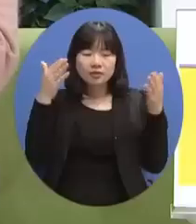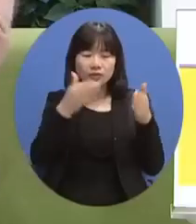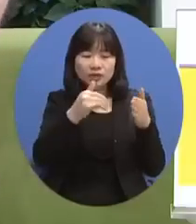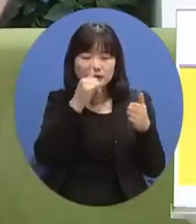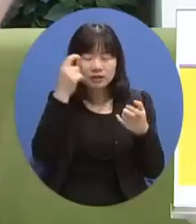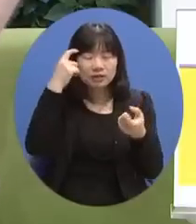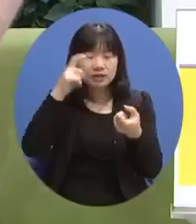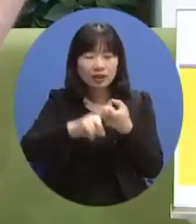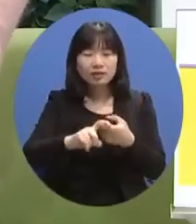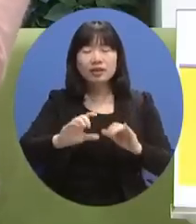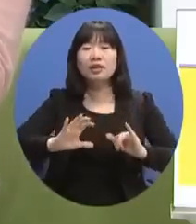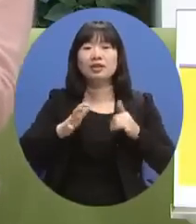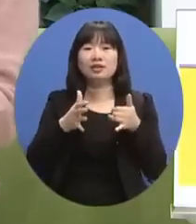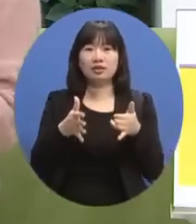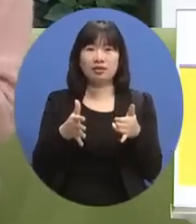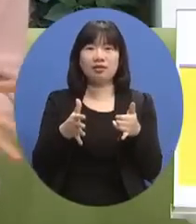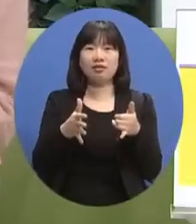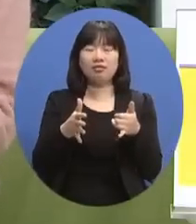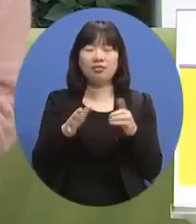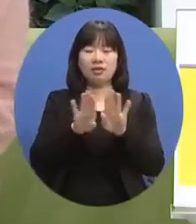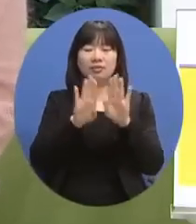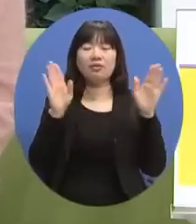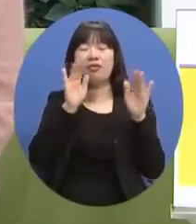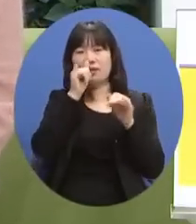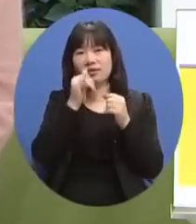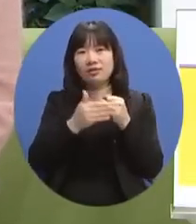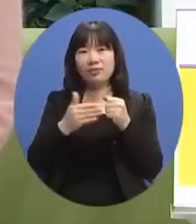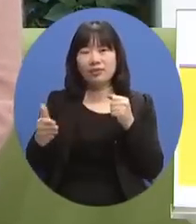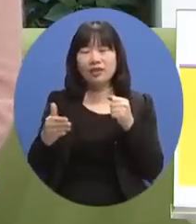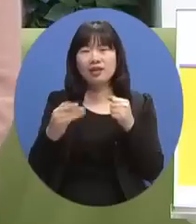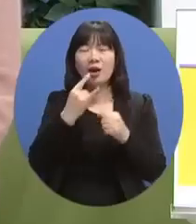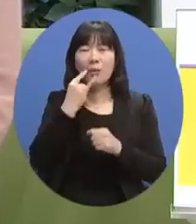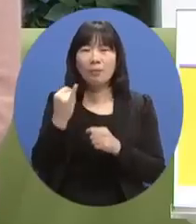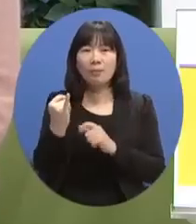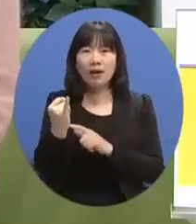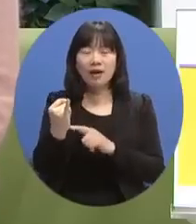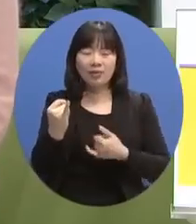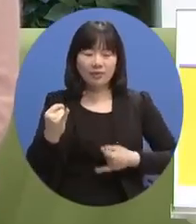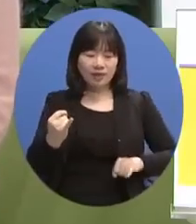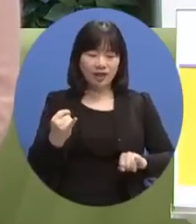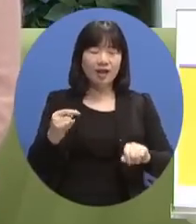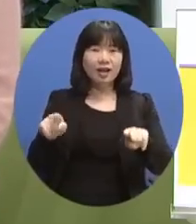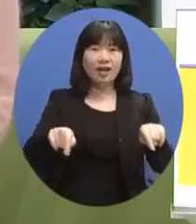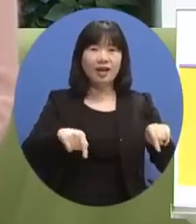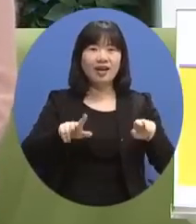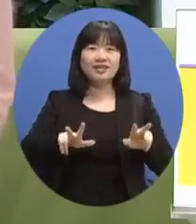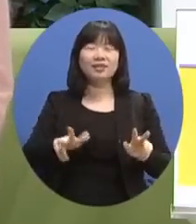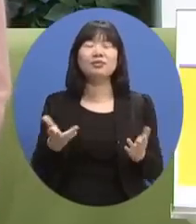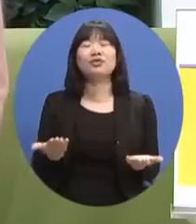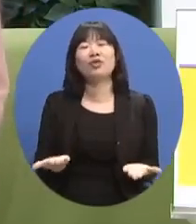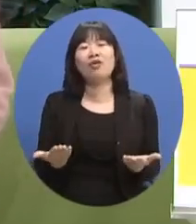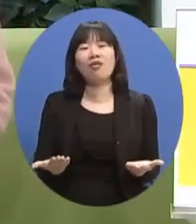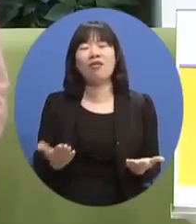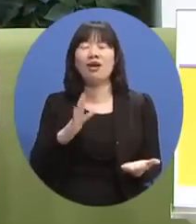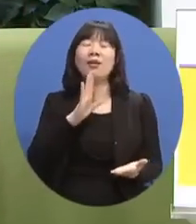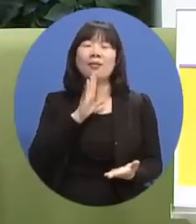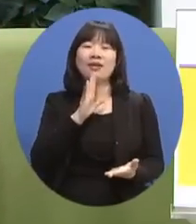그 관심이 좀 이렇게 세상으로 아. 펼쳐지니까요. 그래서 이제 엄마와 예, 딸 사이도 저도 좀 쉬고, 예. 예